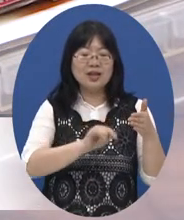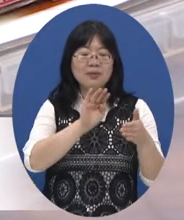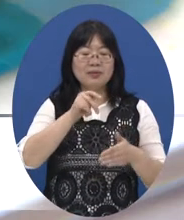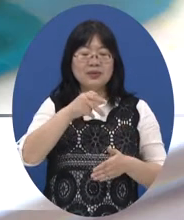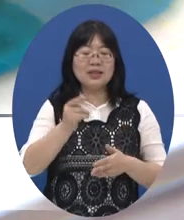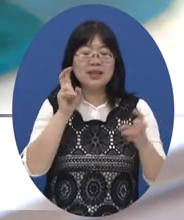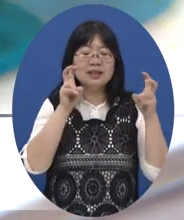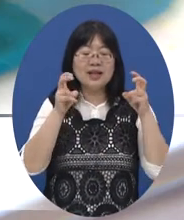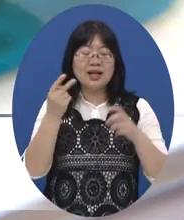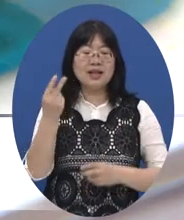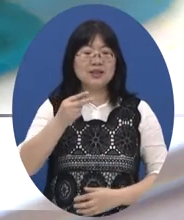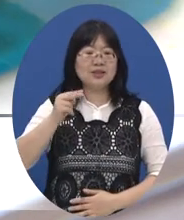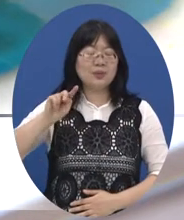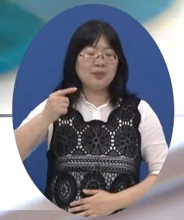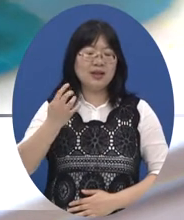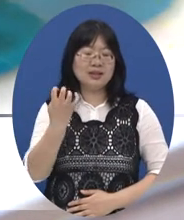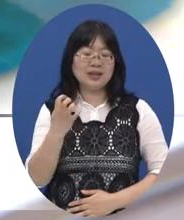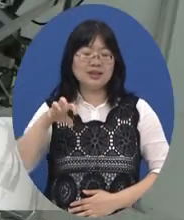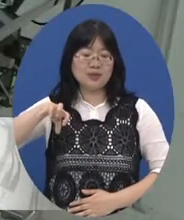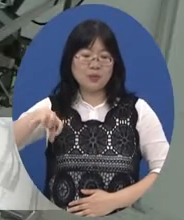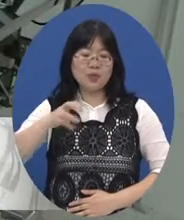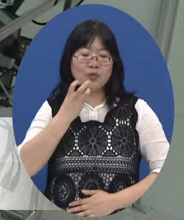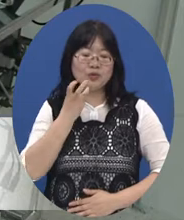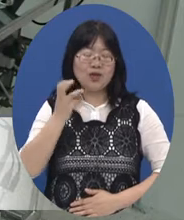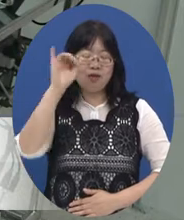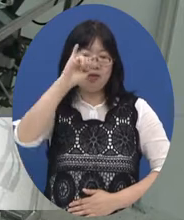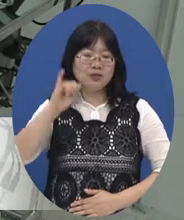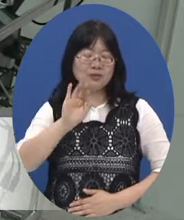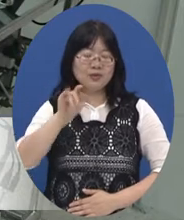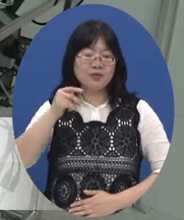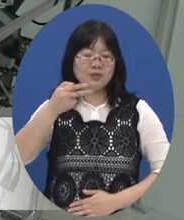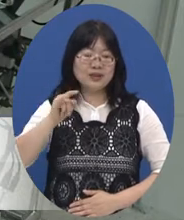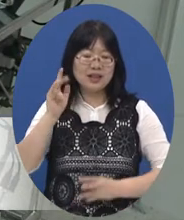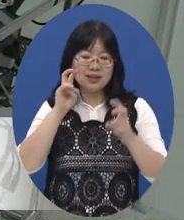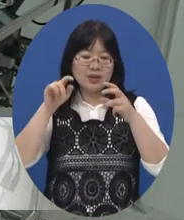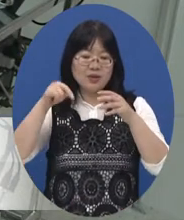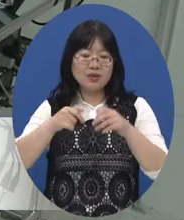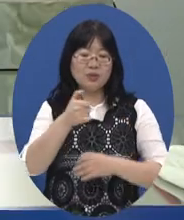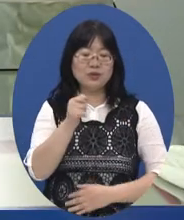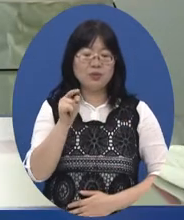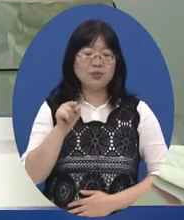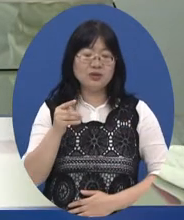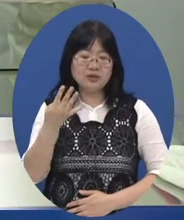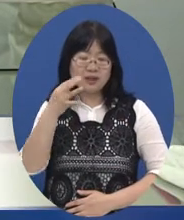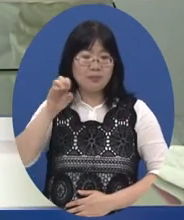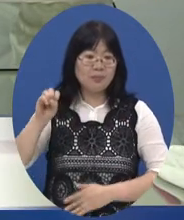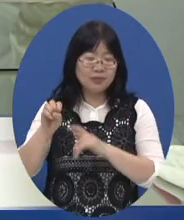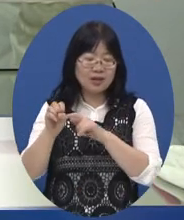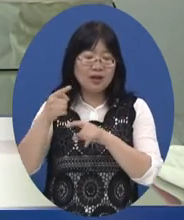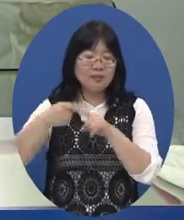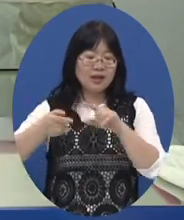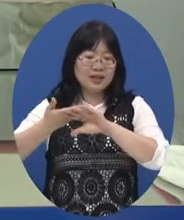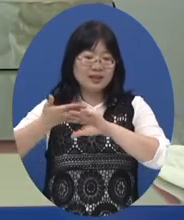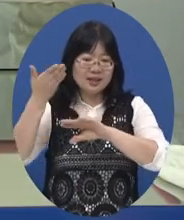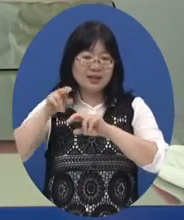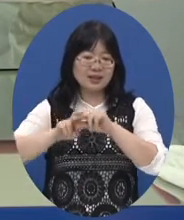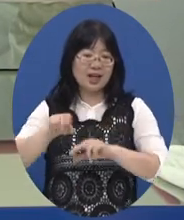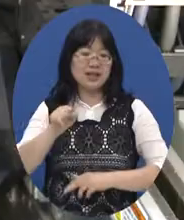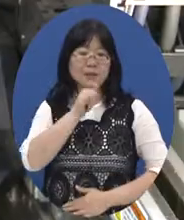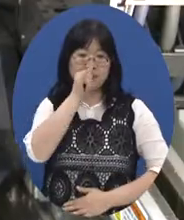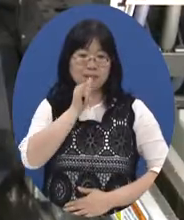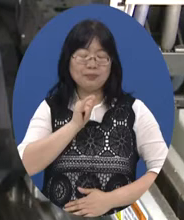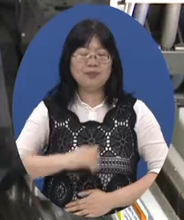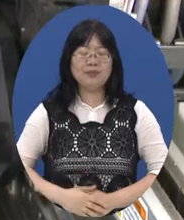기업은 2,140여 곳. 전국 반도체 기업의 55.4%, 절반 이상이 위치해